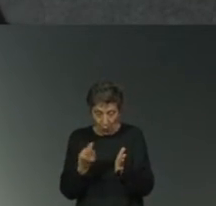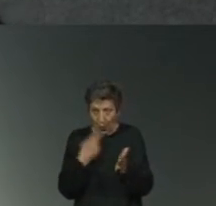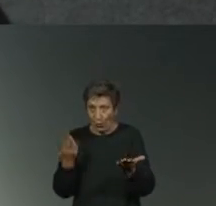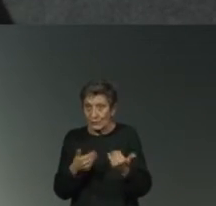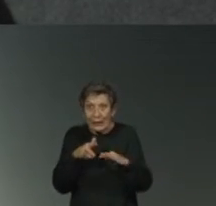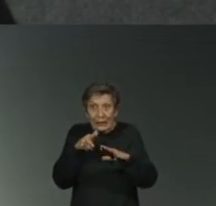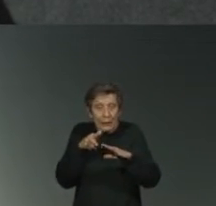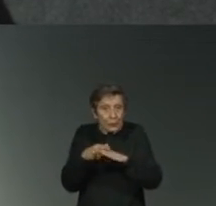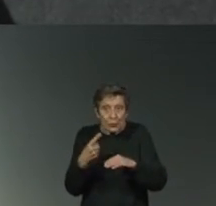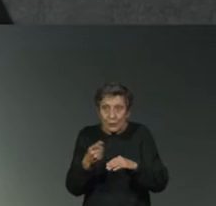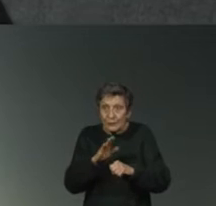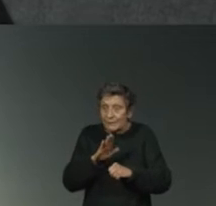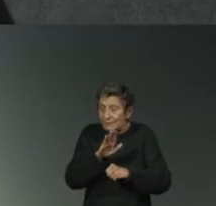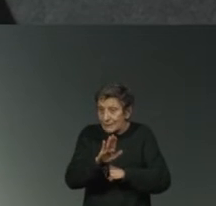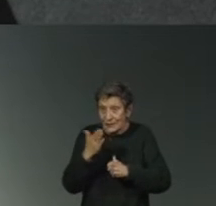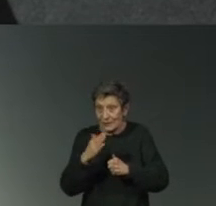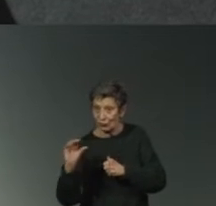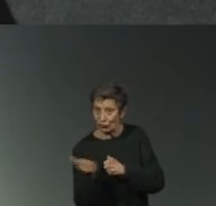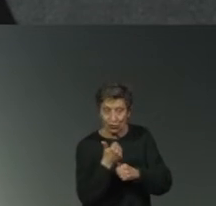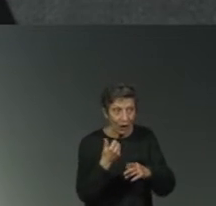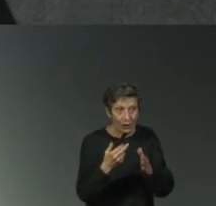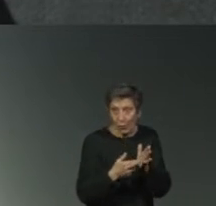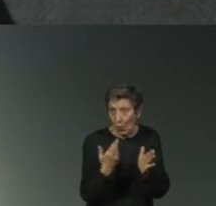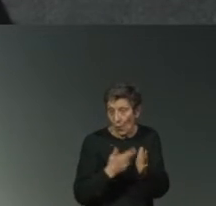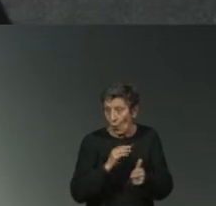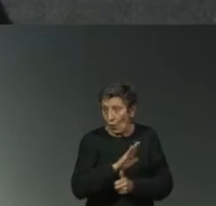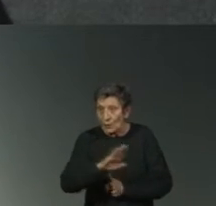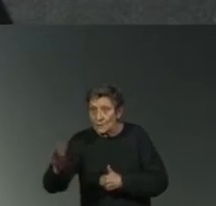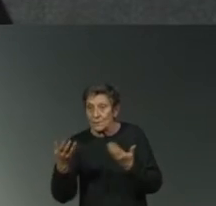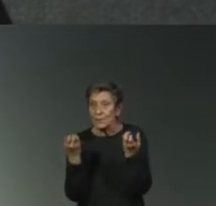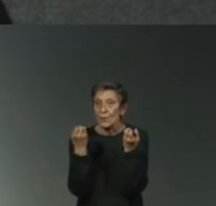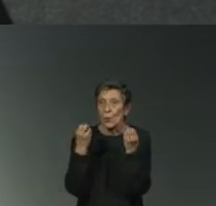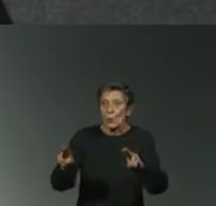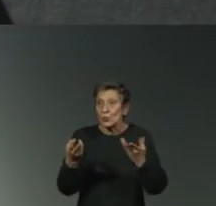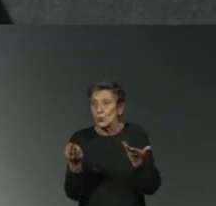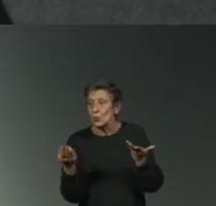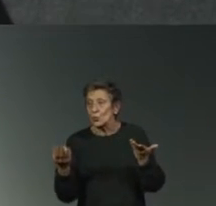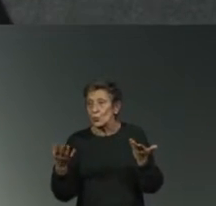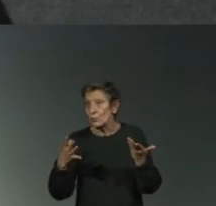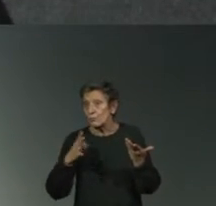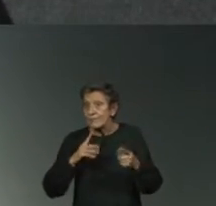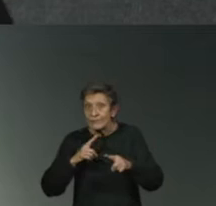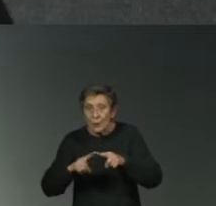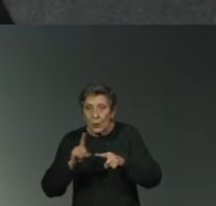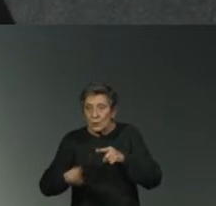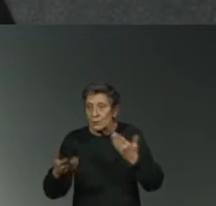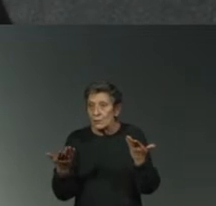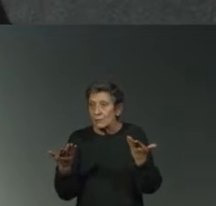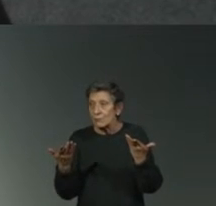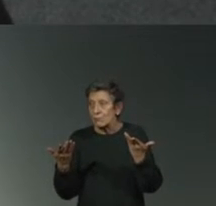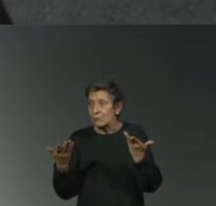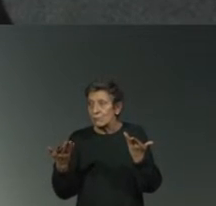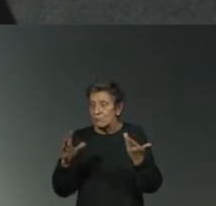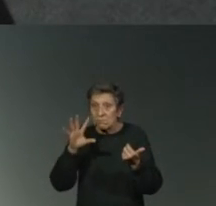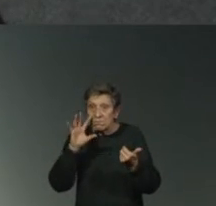est particulier au roman? Est-ce qu'il y a toujours quelque chose que tu lis, que tu vois,